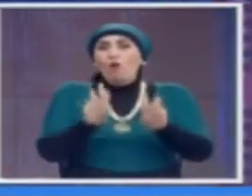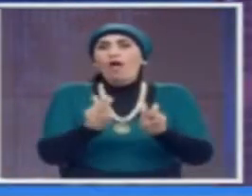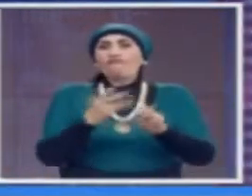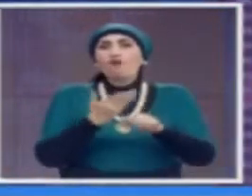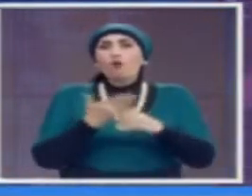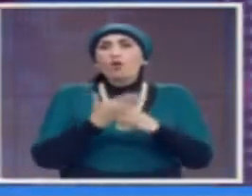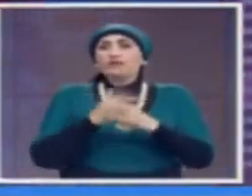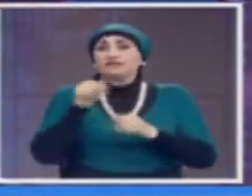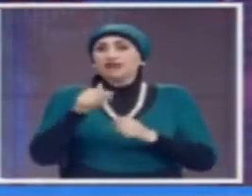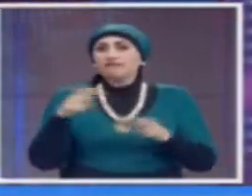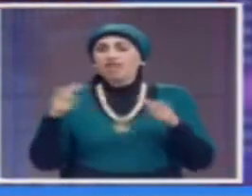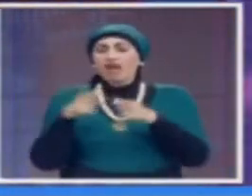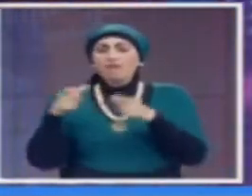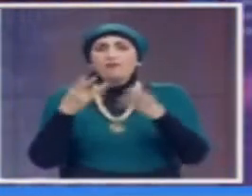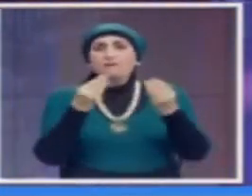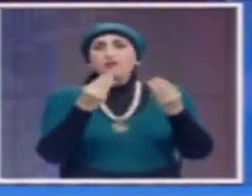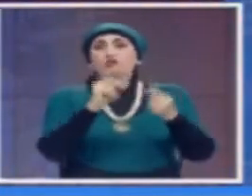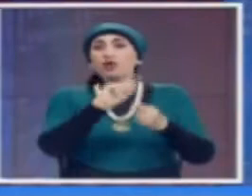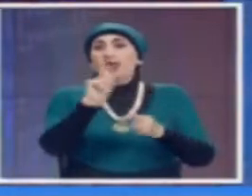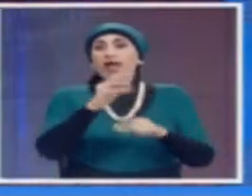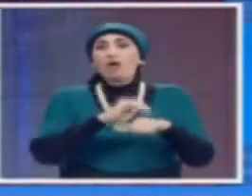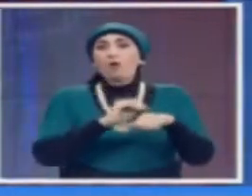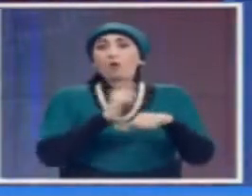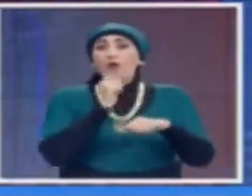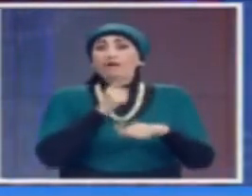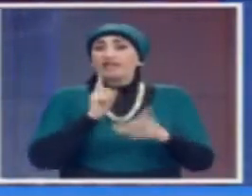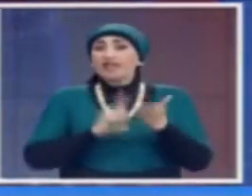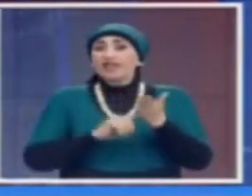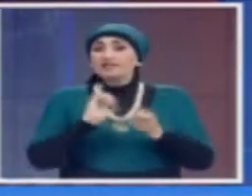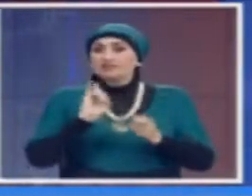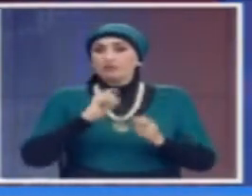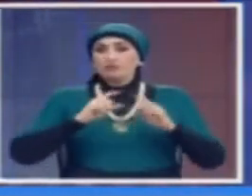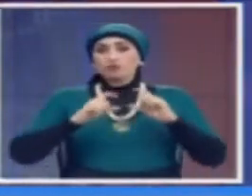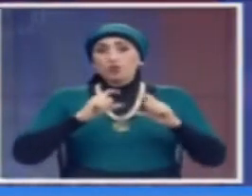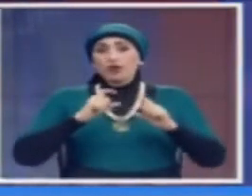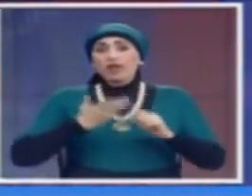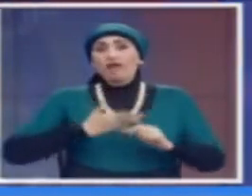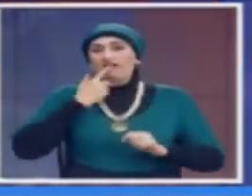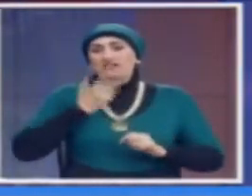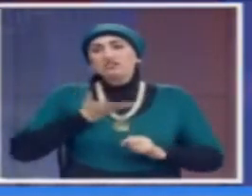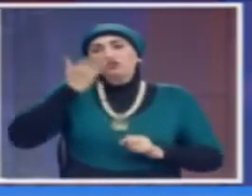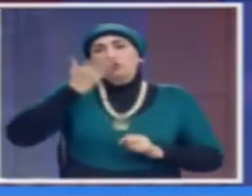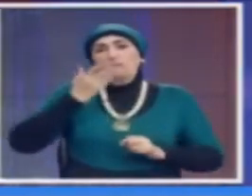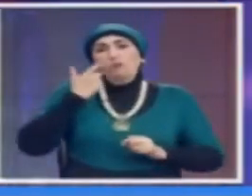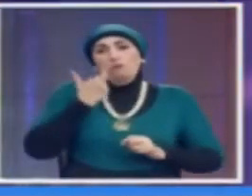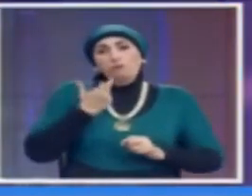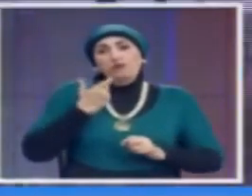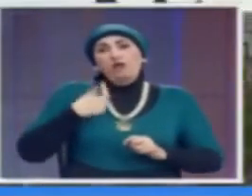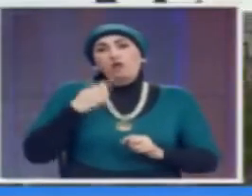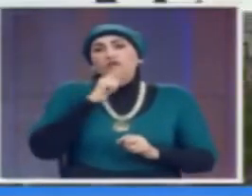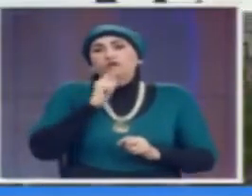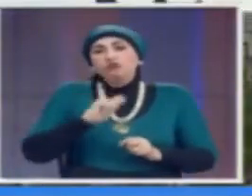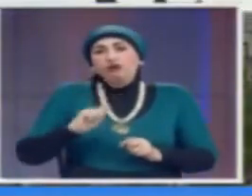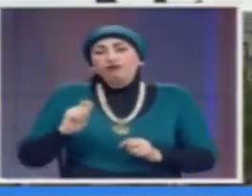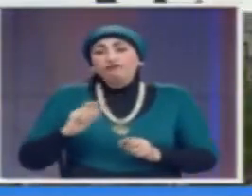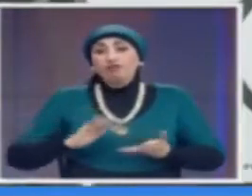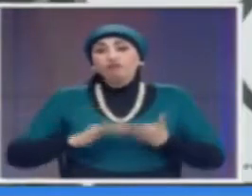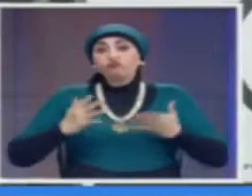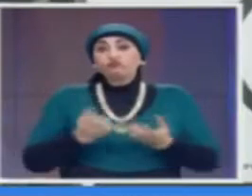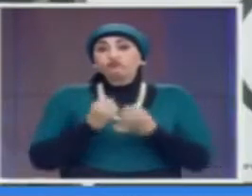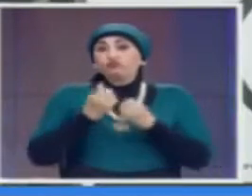ذلك الحد من التجمعات. وأكدت المنظمة ضرورة حماية السكان الأكبر سنا والفئات الضعيفة الأخرى